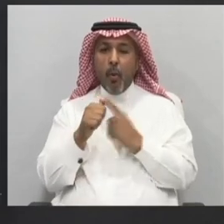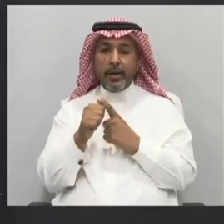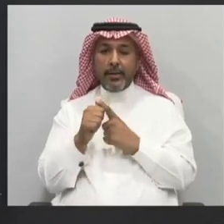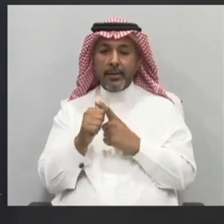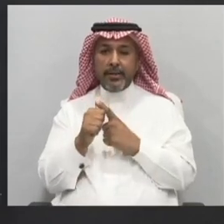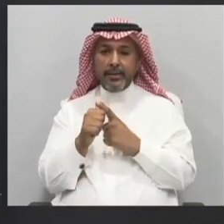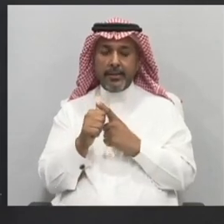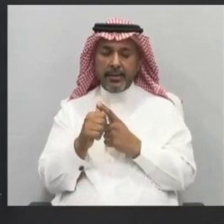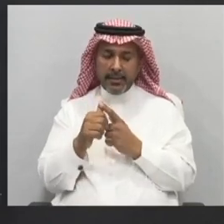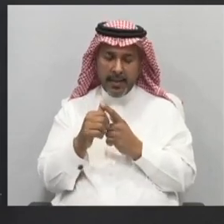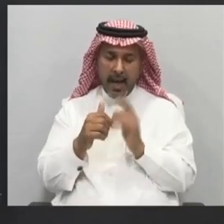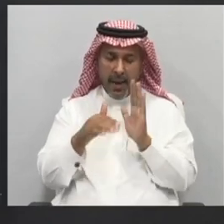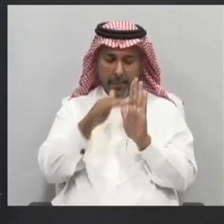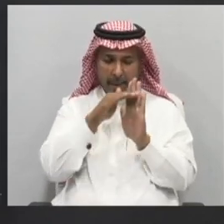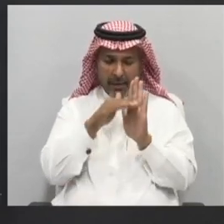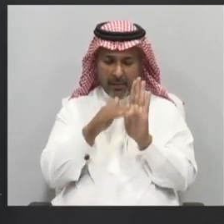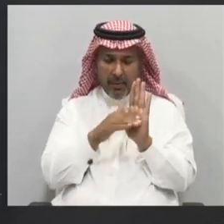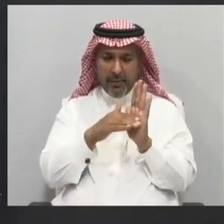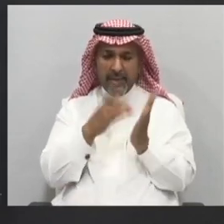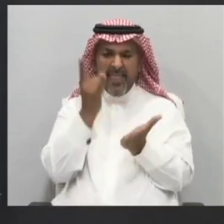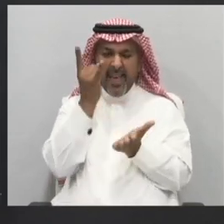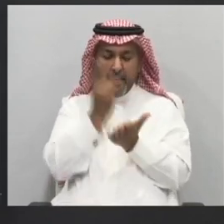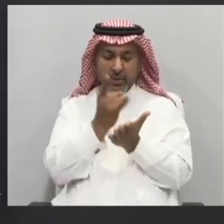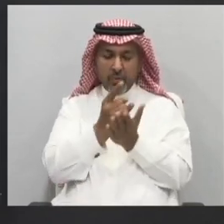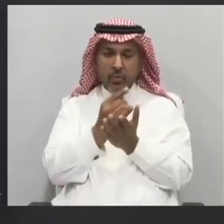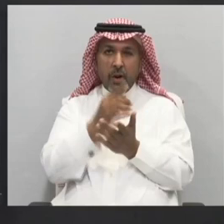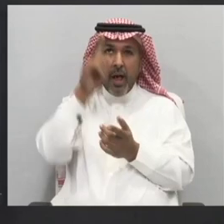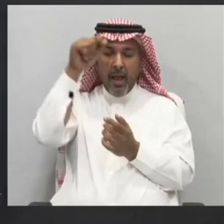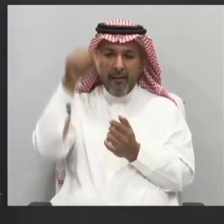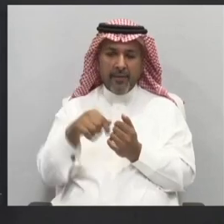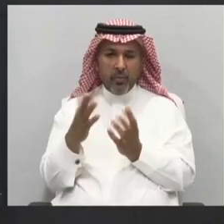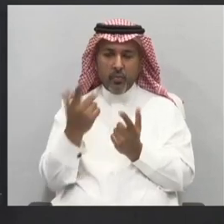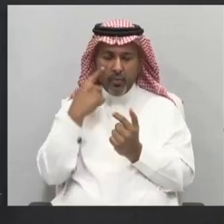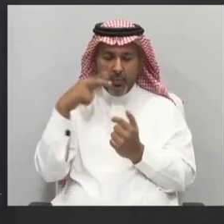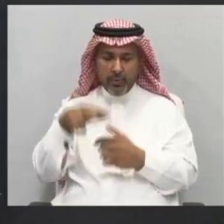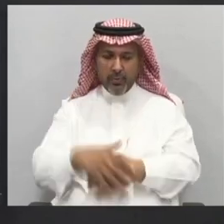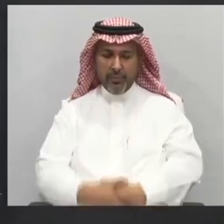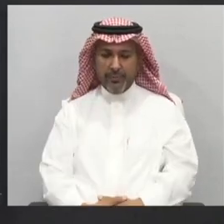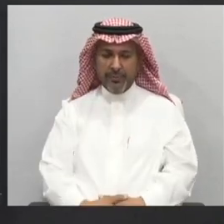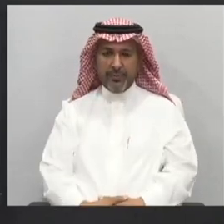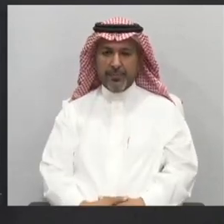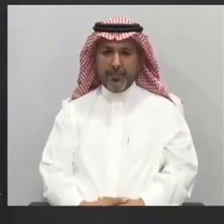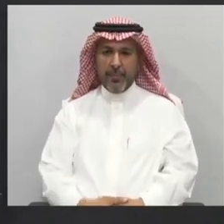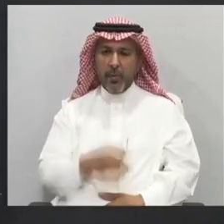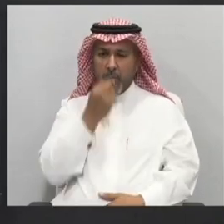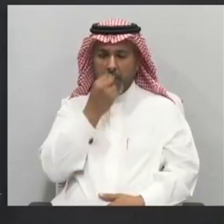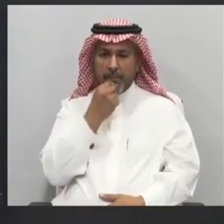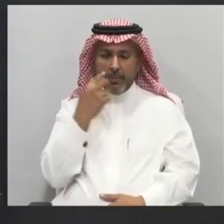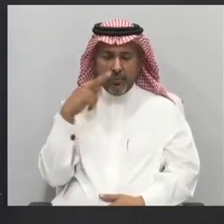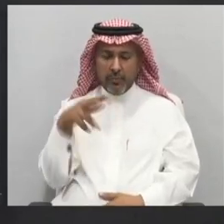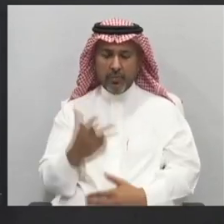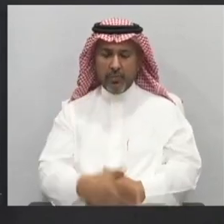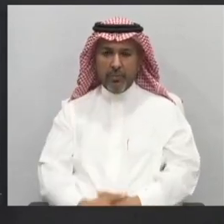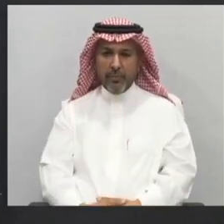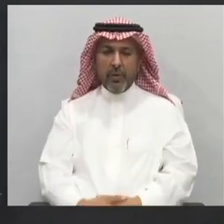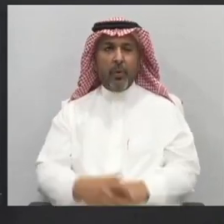وما بعدها من عناصر ضمنا لهذه لهذا العنصر المهم من ادله وجود الله ادله وجود الله اخواني